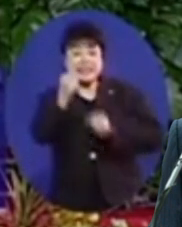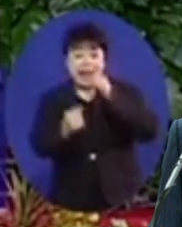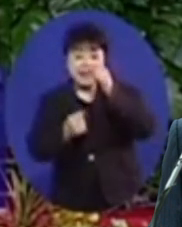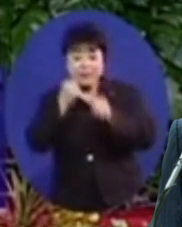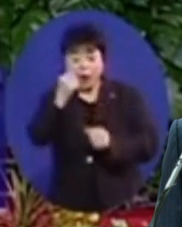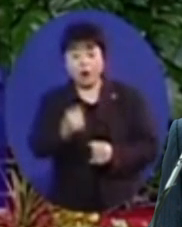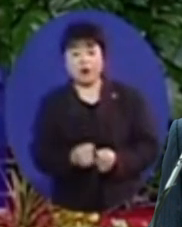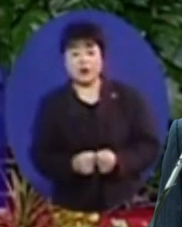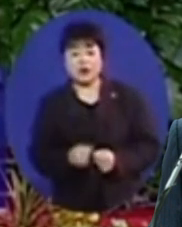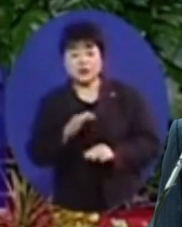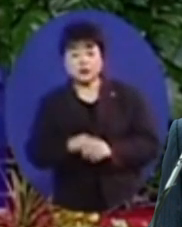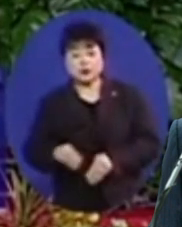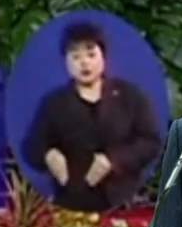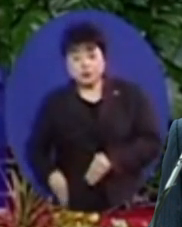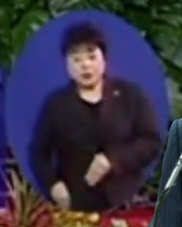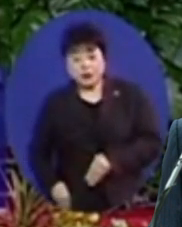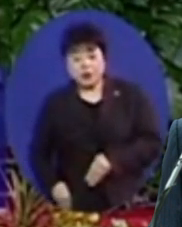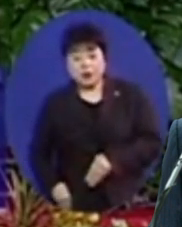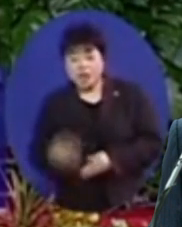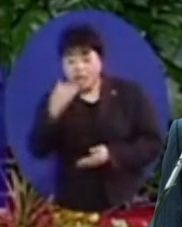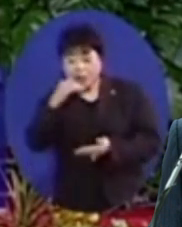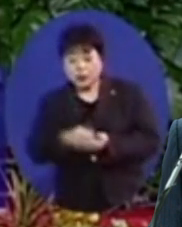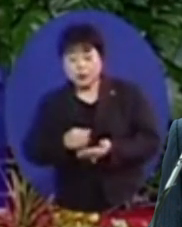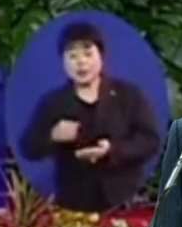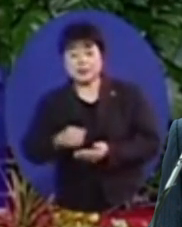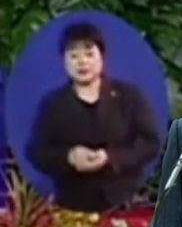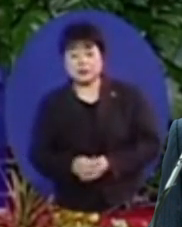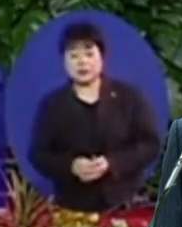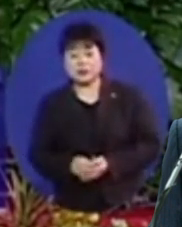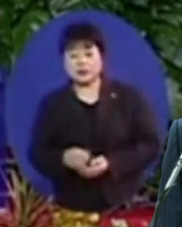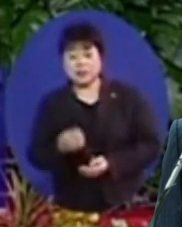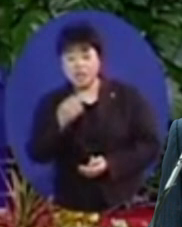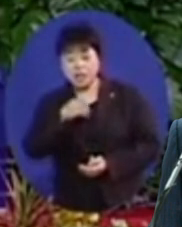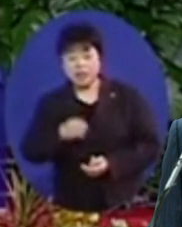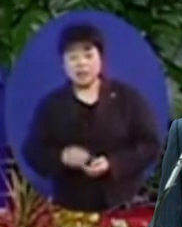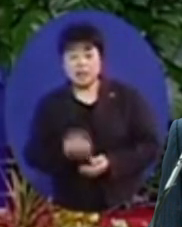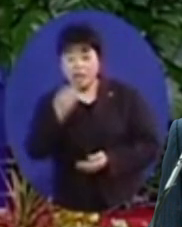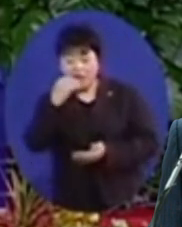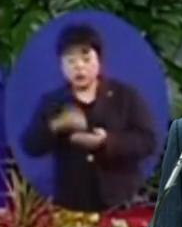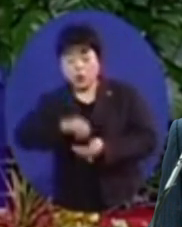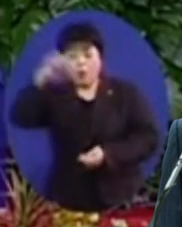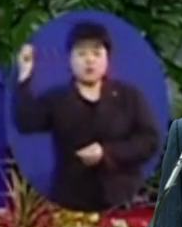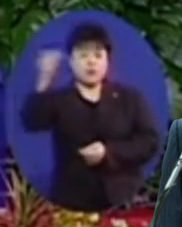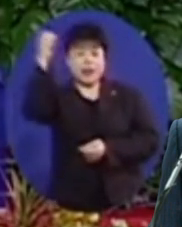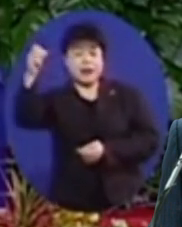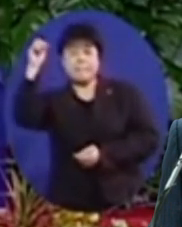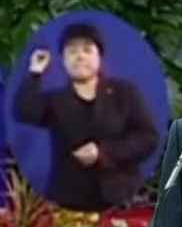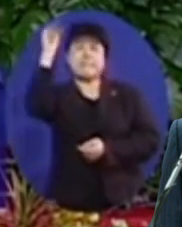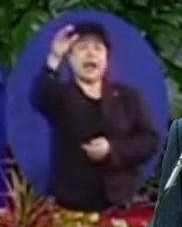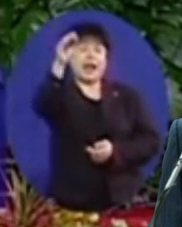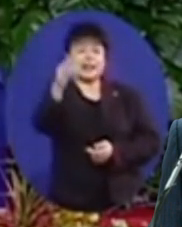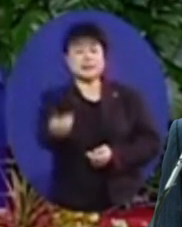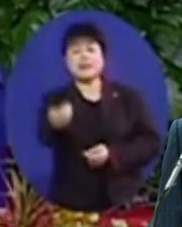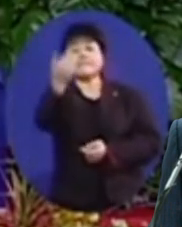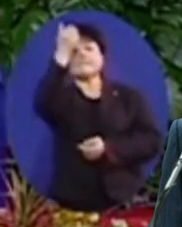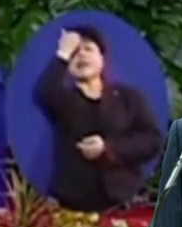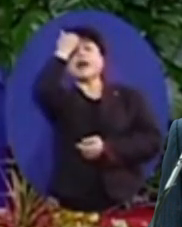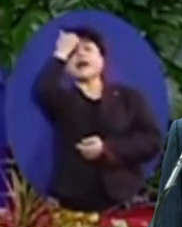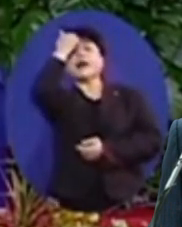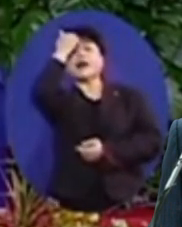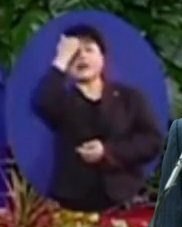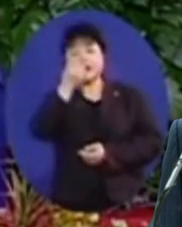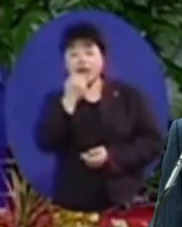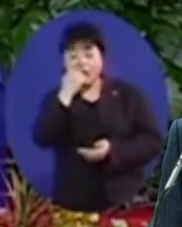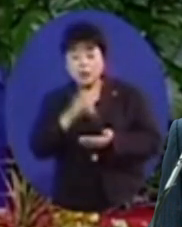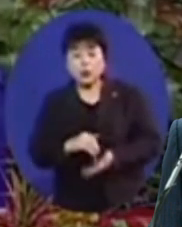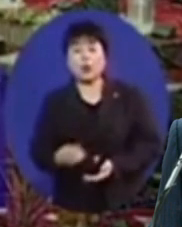달리며 손을 주머니에 넣어 돌을 가지고 물매로 던져 블레셋 사람의 이마를 치매 돌이